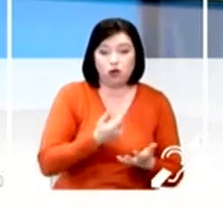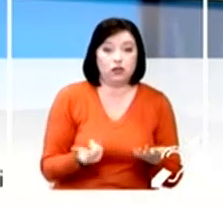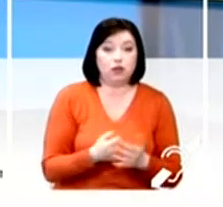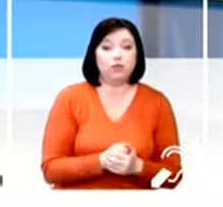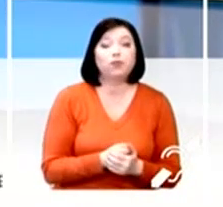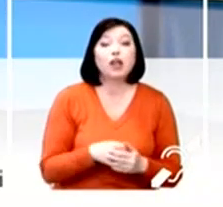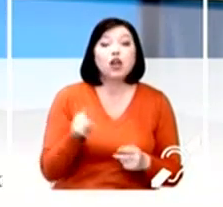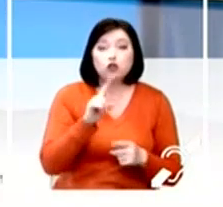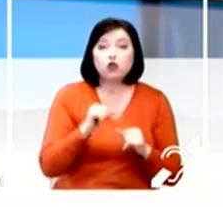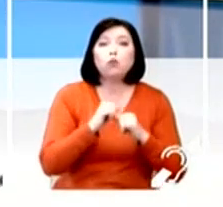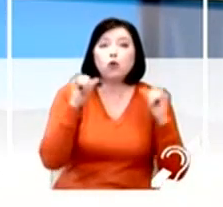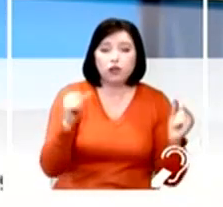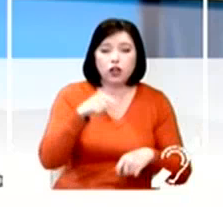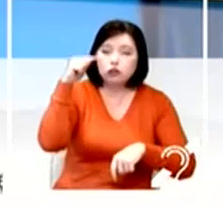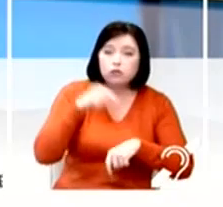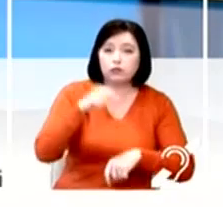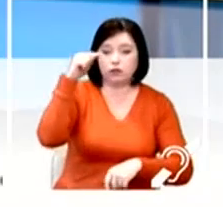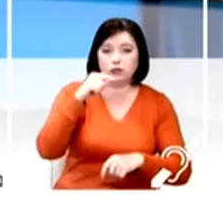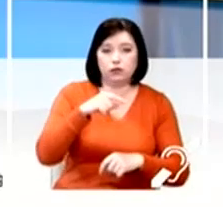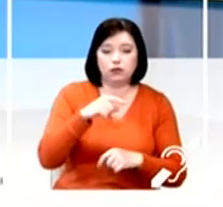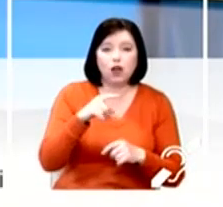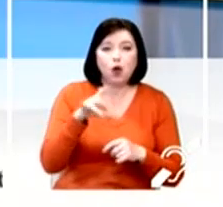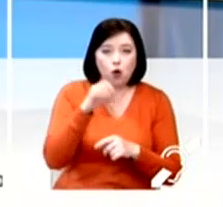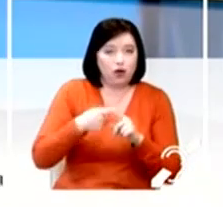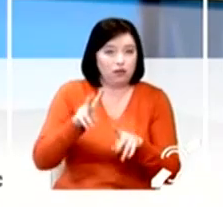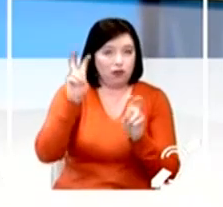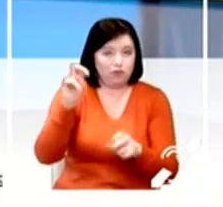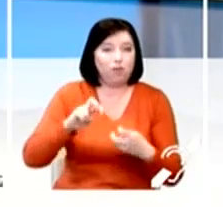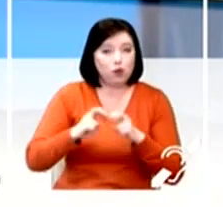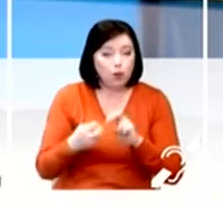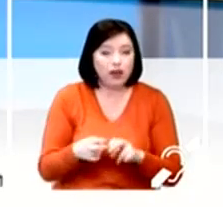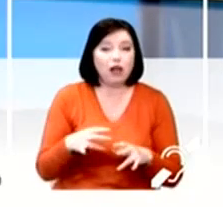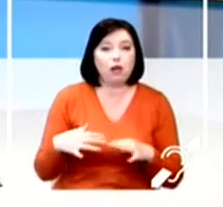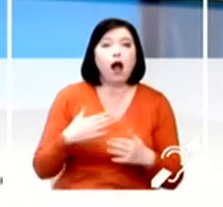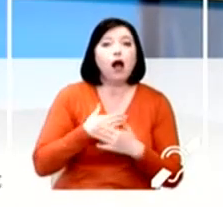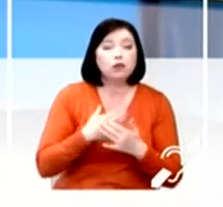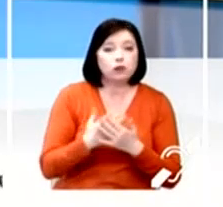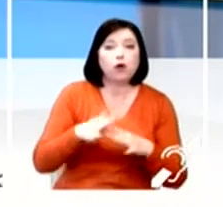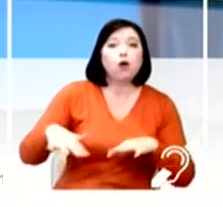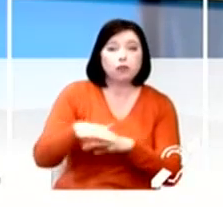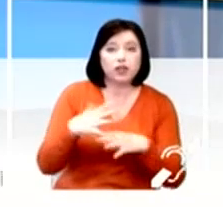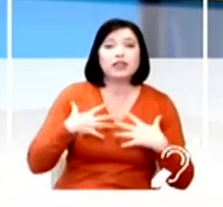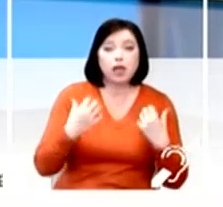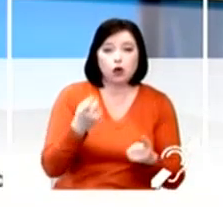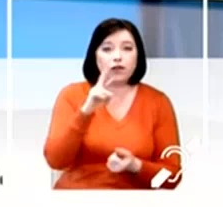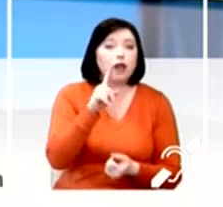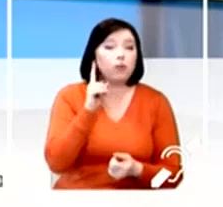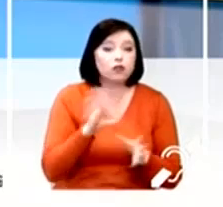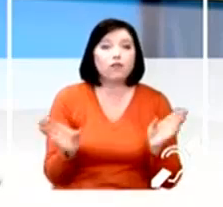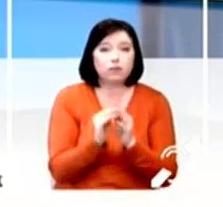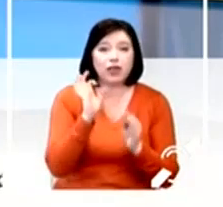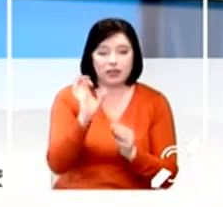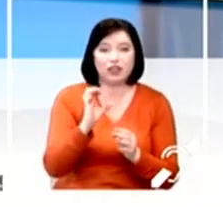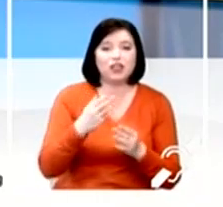școlară. Pentru a crește gradul de conștientizare asupra acestor probleme, Asociația Obștească Sănătate pentru Tineri, în colaborare